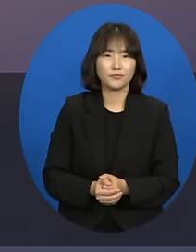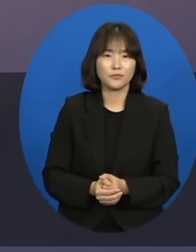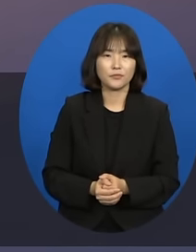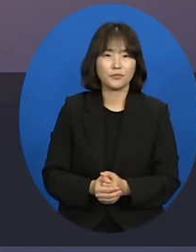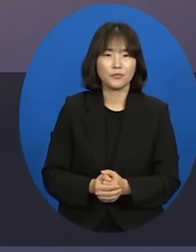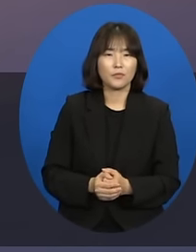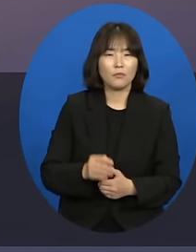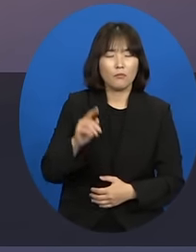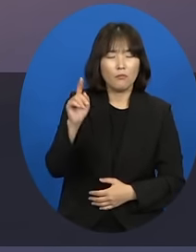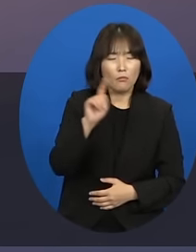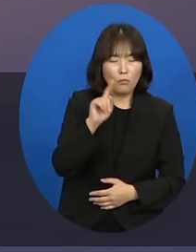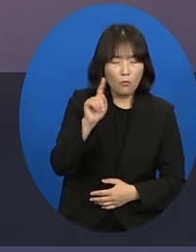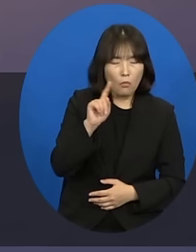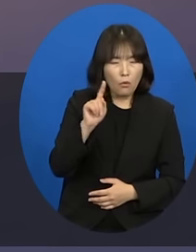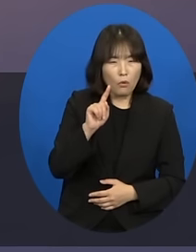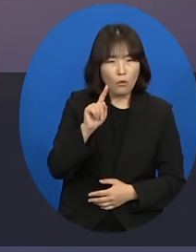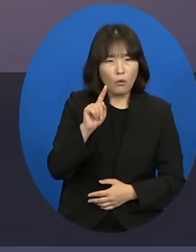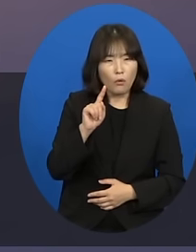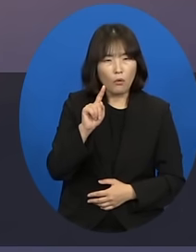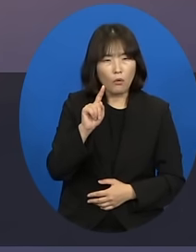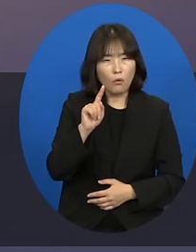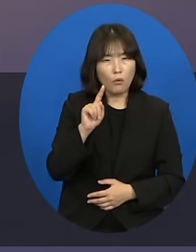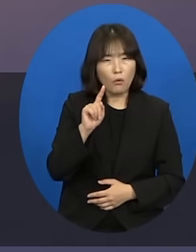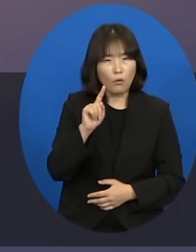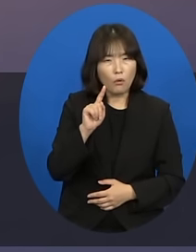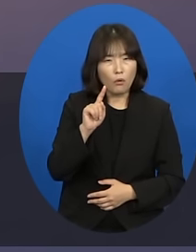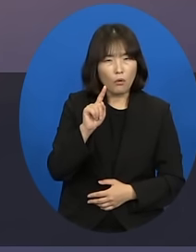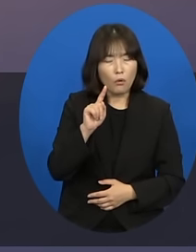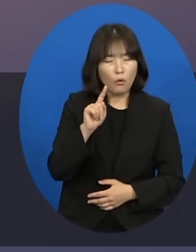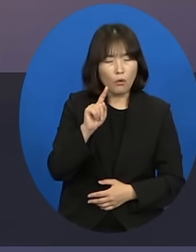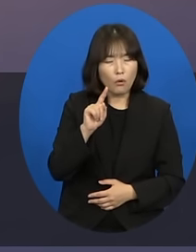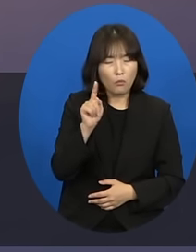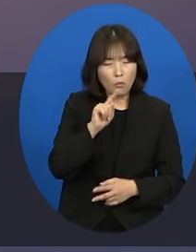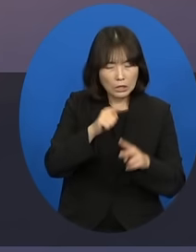모든 것을 염려하면서 아무것도 기도하지 않는 분들이 계십니다.